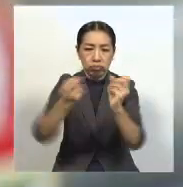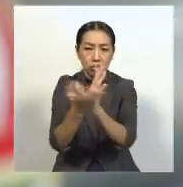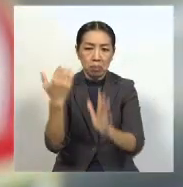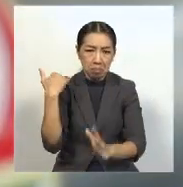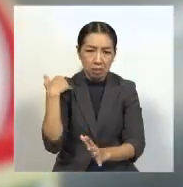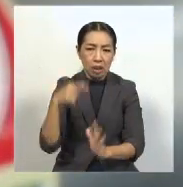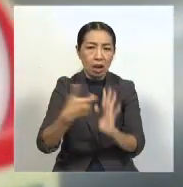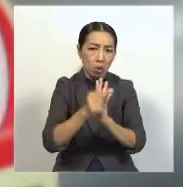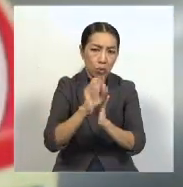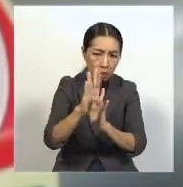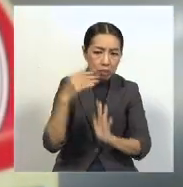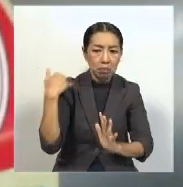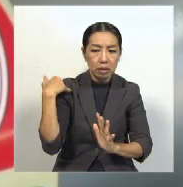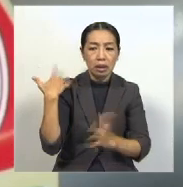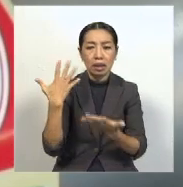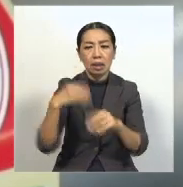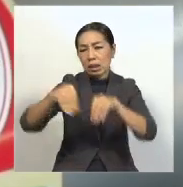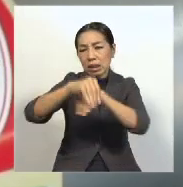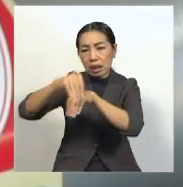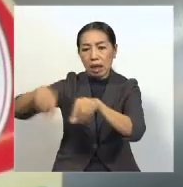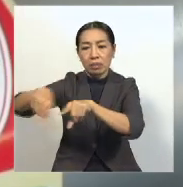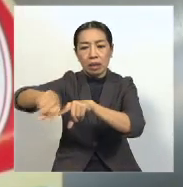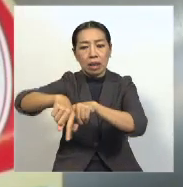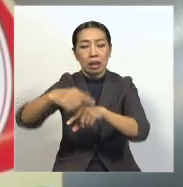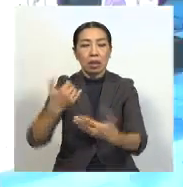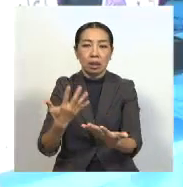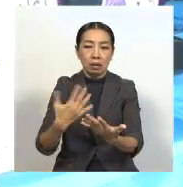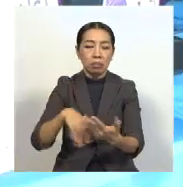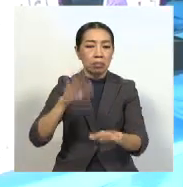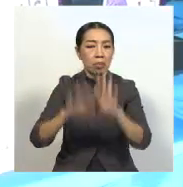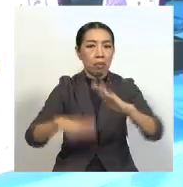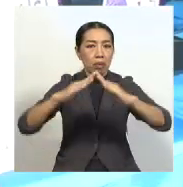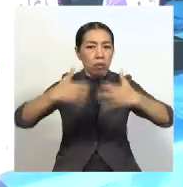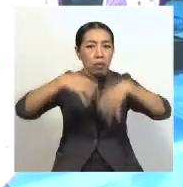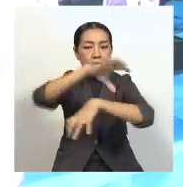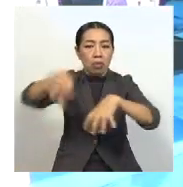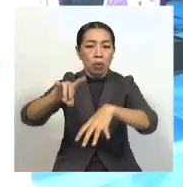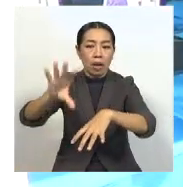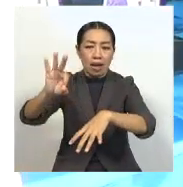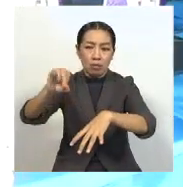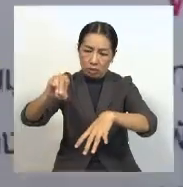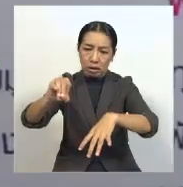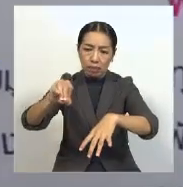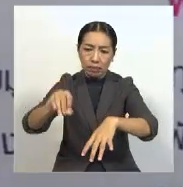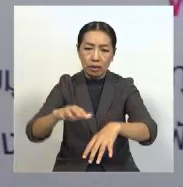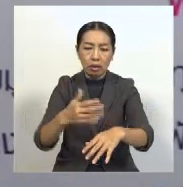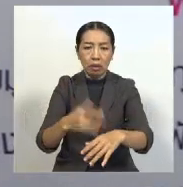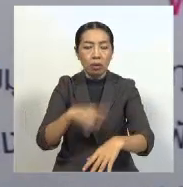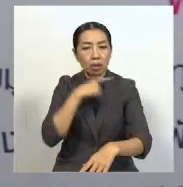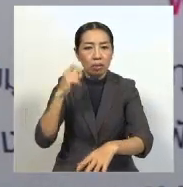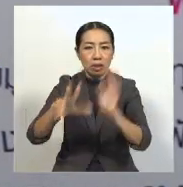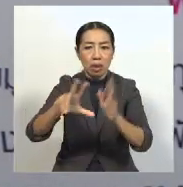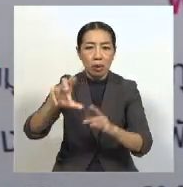ทั้งจังหวัดอุบลราชธานีแล้วก็พื้นที่ใกล้เคียงกว่า190รายนะครับมูลค่าความเสียหายกว่า300ล้านบา